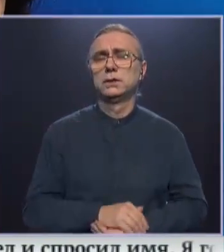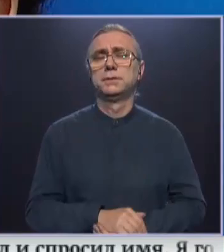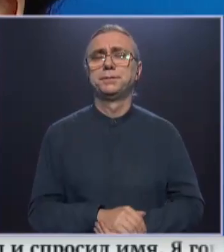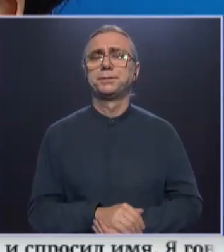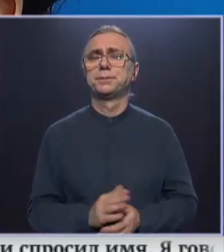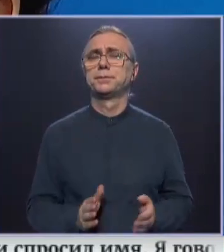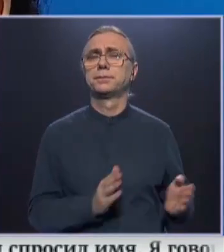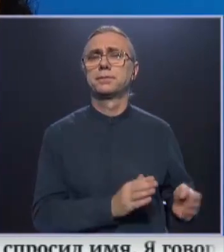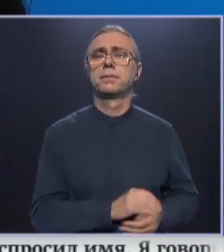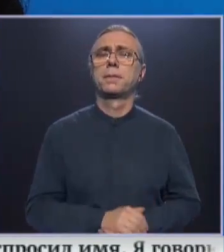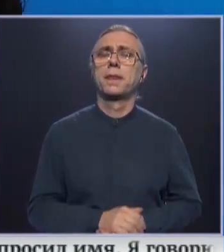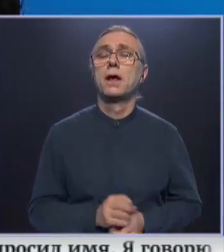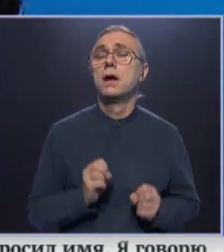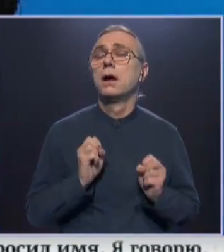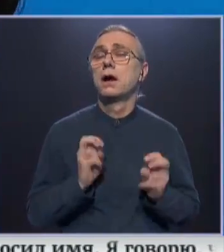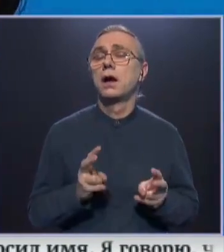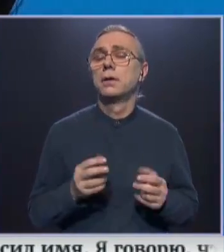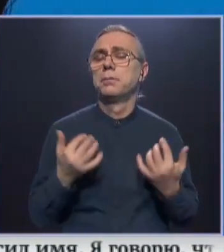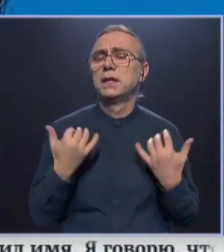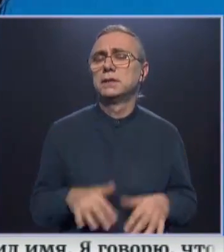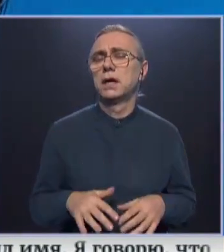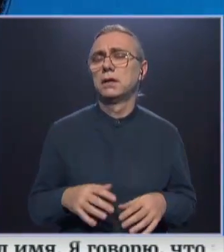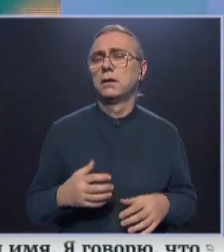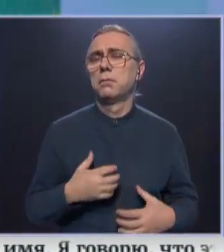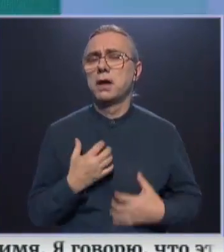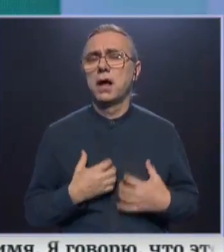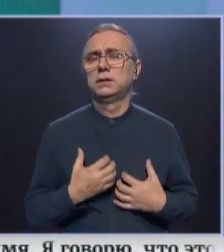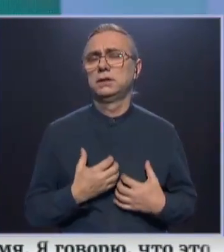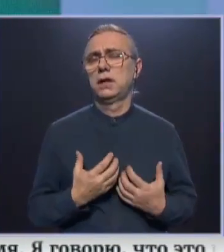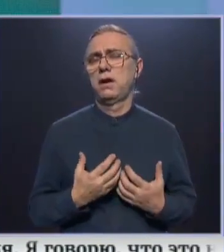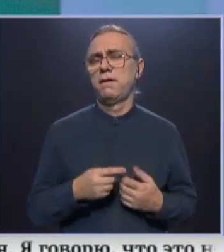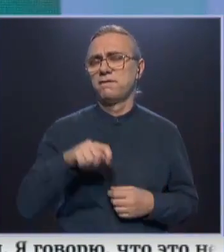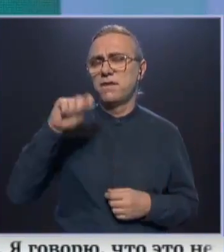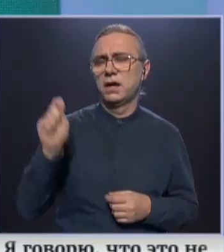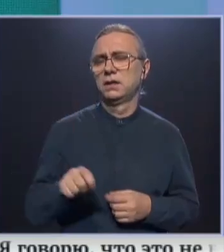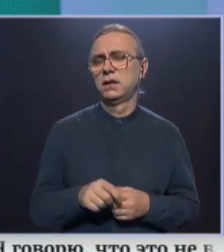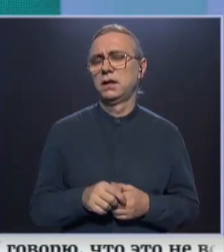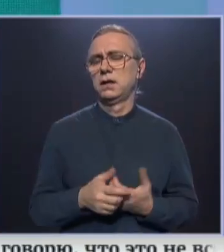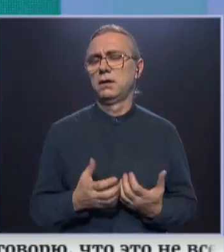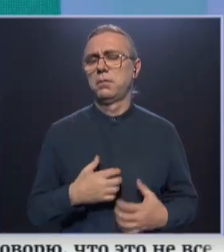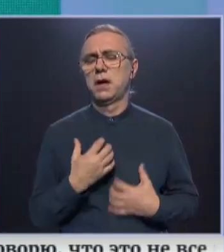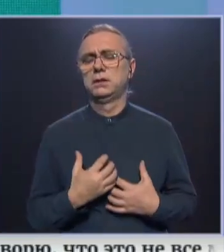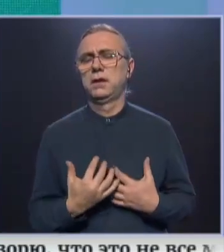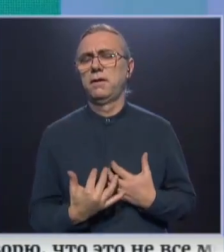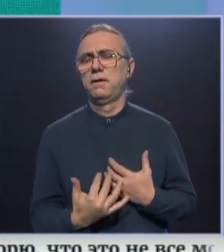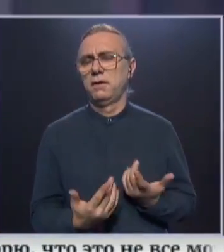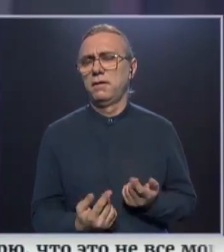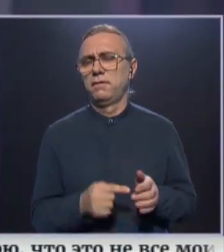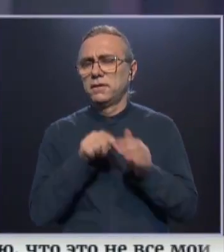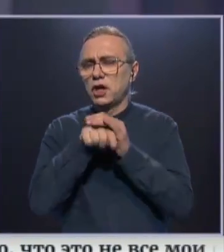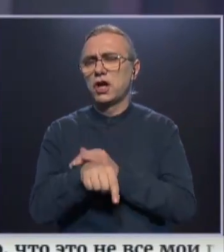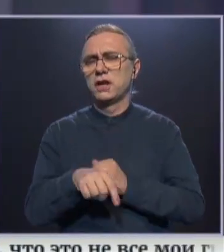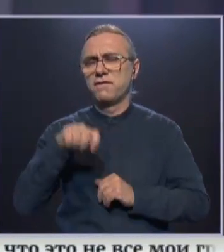вечер. Скажите, пожалуйста, как перестать бояться войны в смысле ее возможного прямого вторжения в мою жизнь и жизнь моих близких? Как